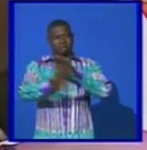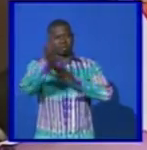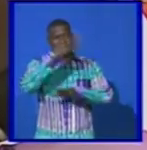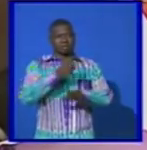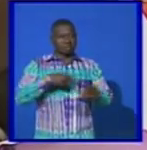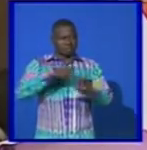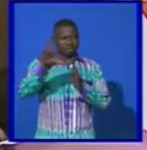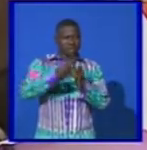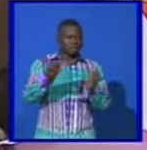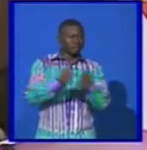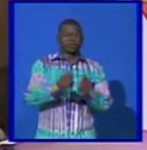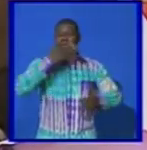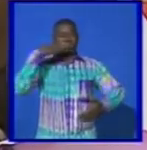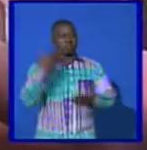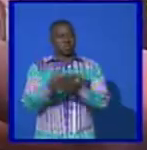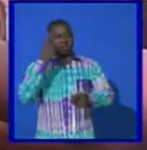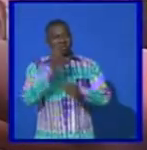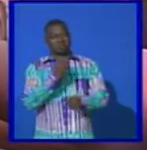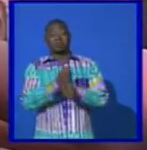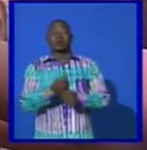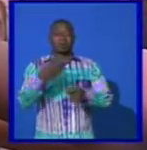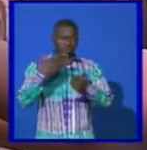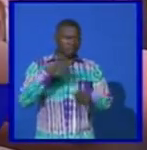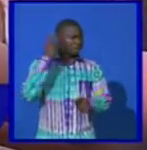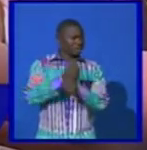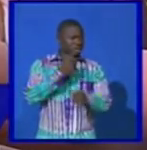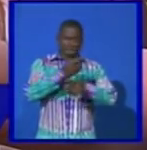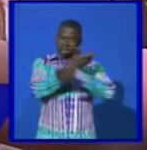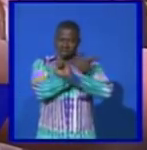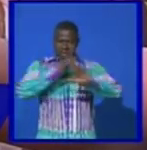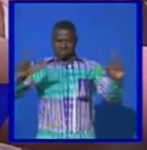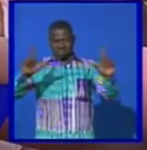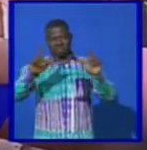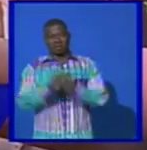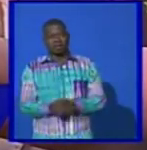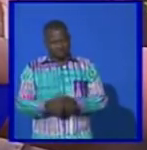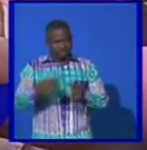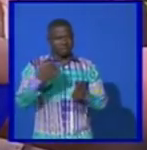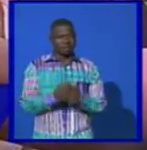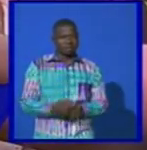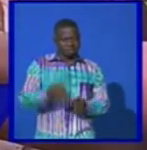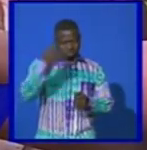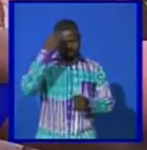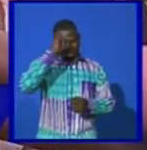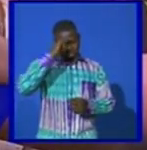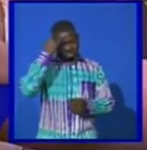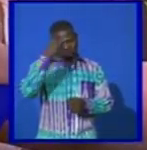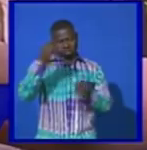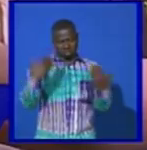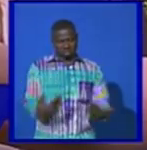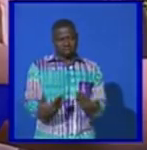décent ou un auto-emploi. L'innovation ici est de dire que désormais, nous partons du besoin du secteur